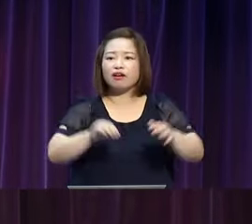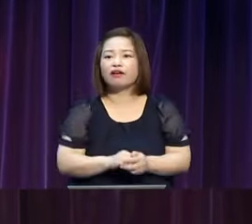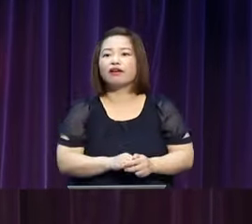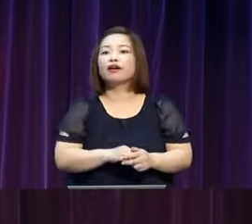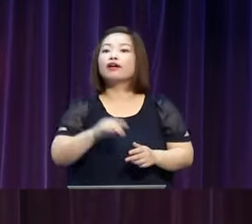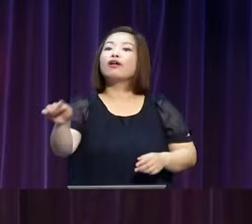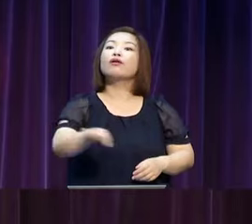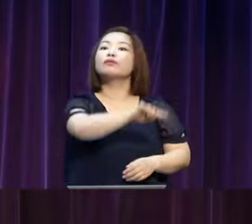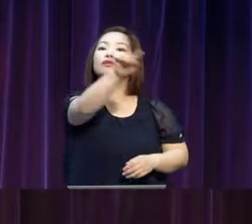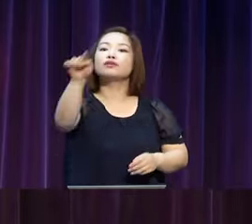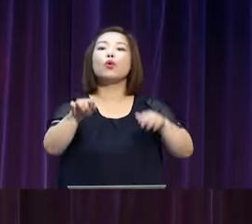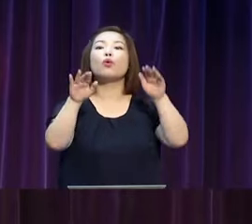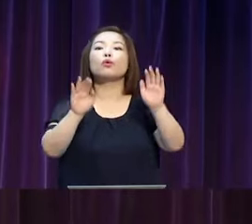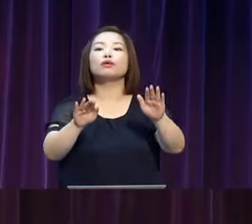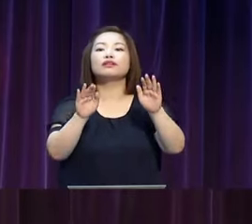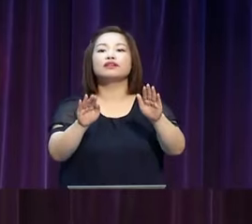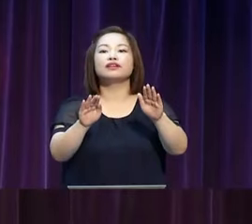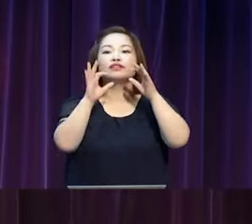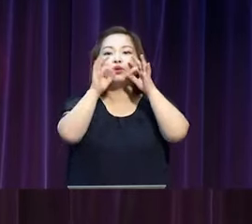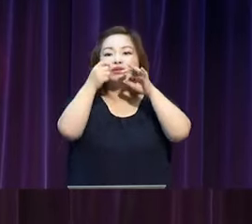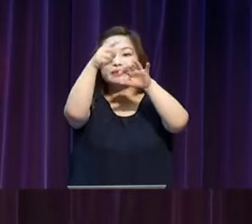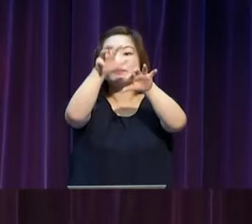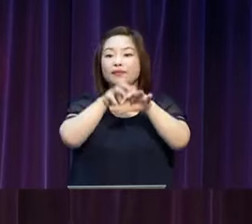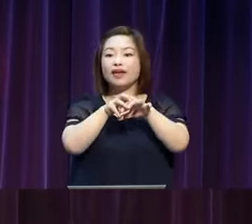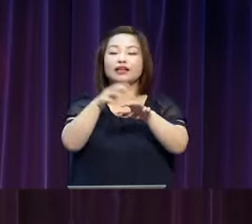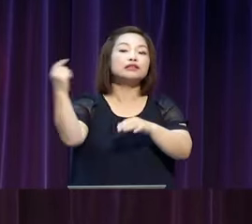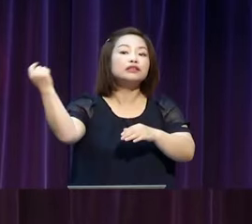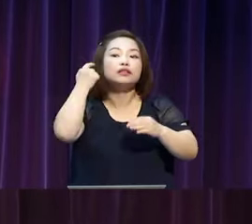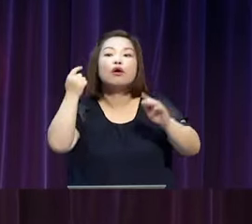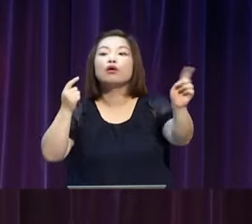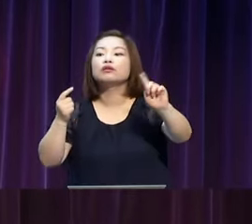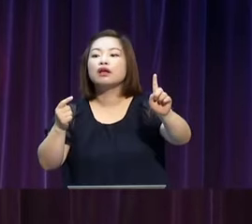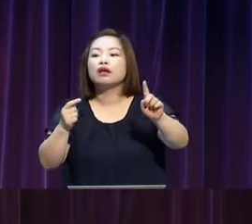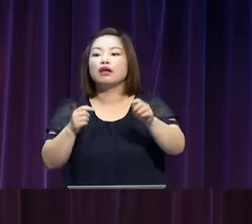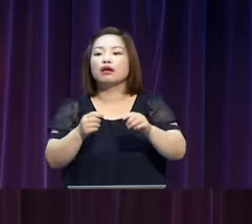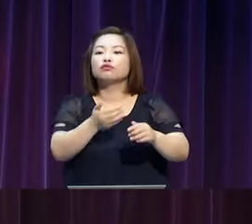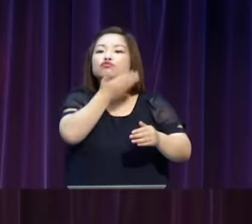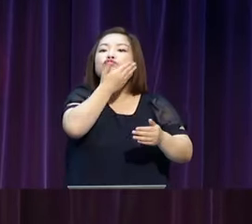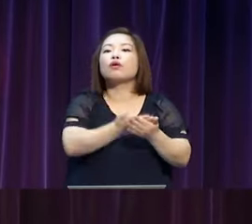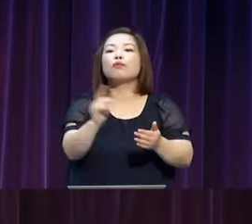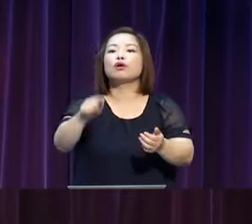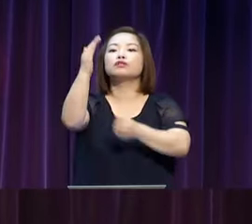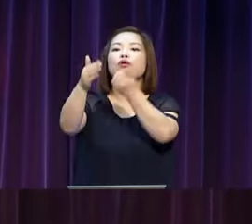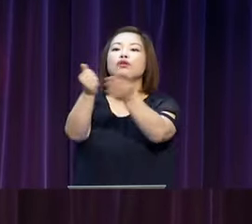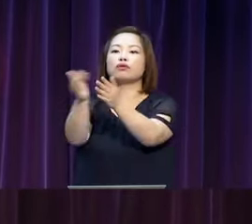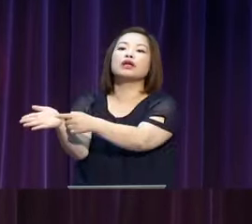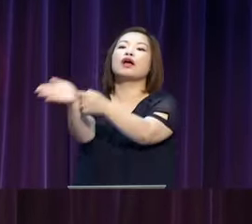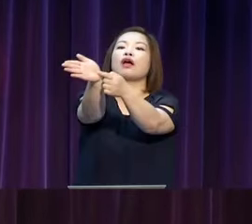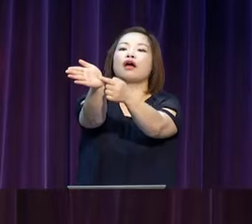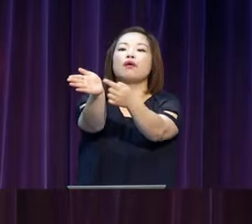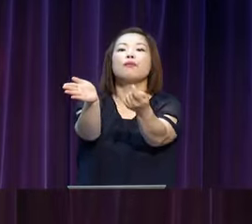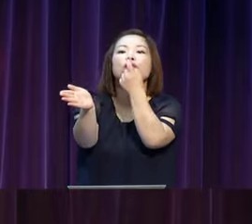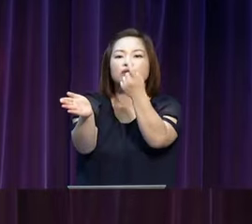어때요? 성경만 배우잖아요. 우리에게 가장 중요한 것은 하나님의 말씀입니다.